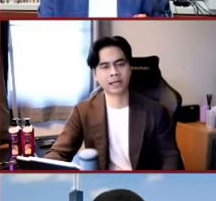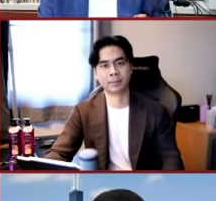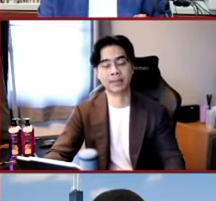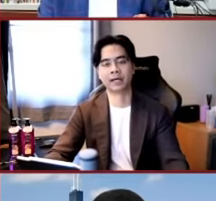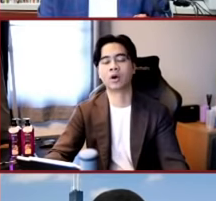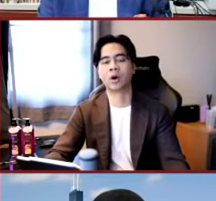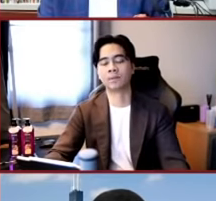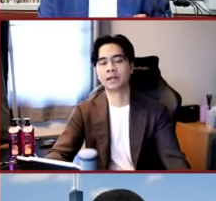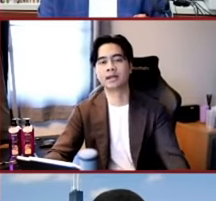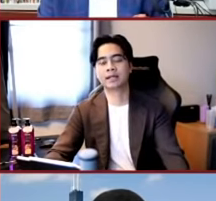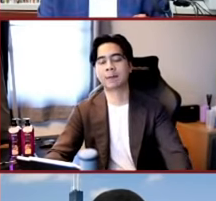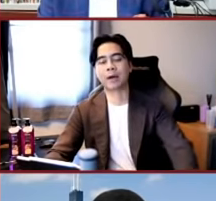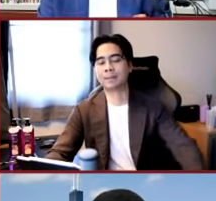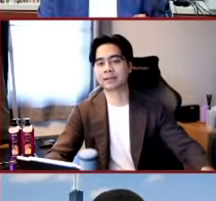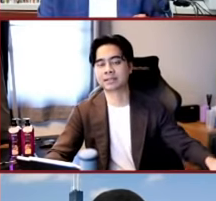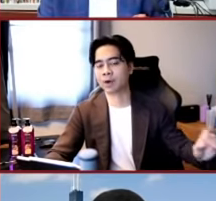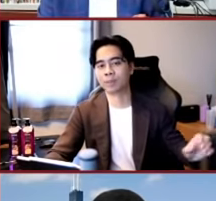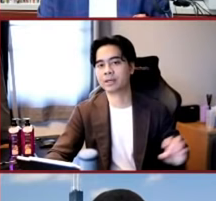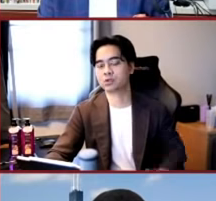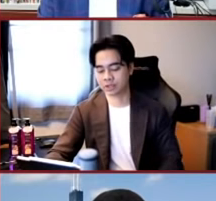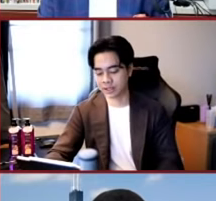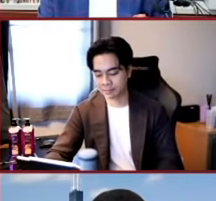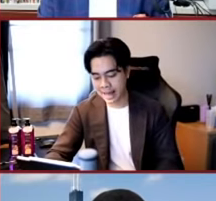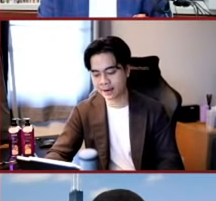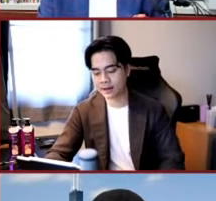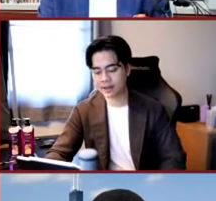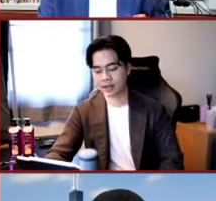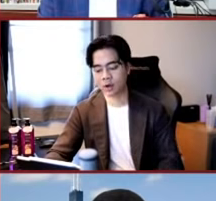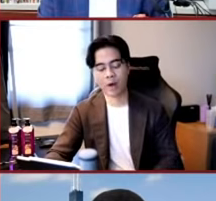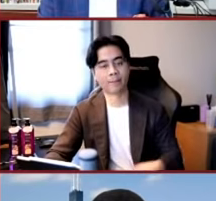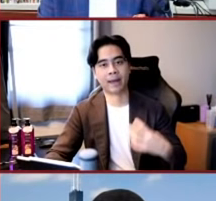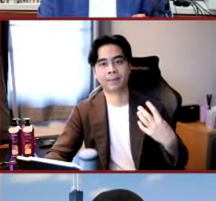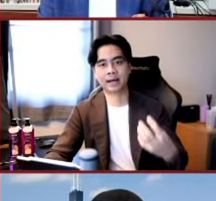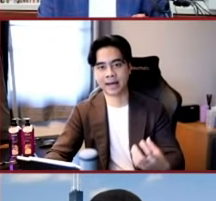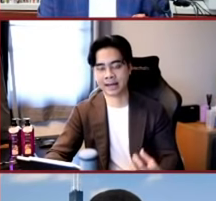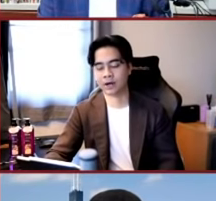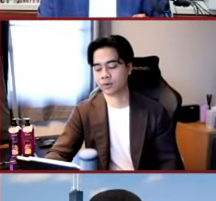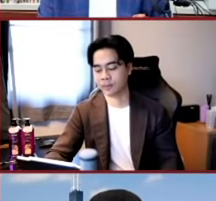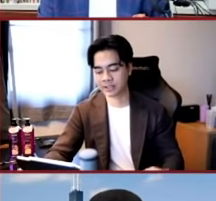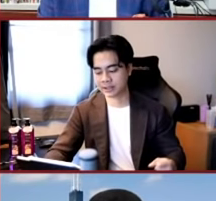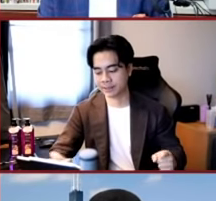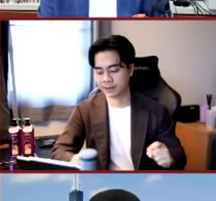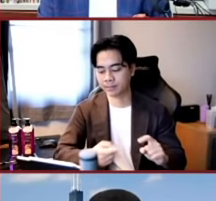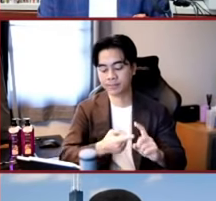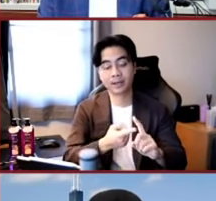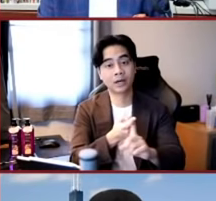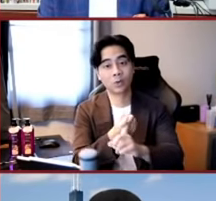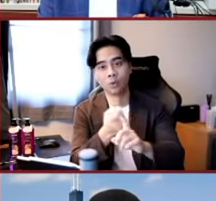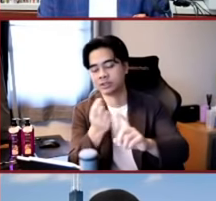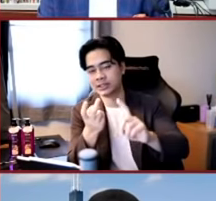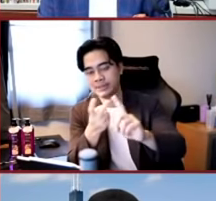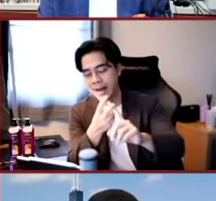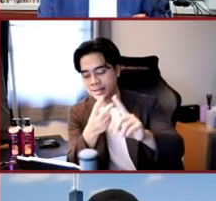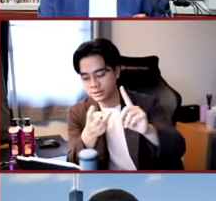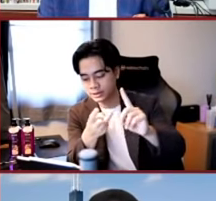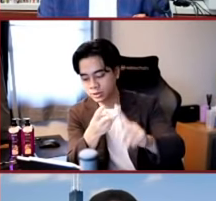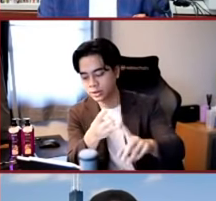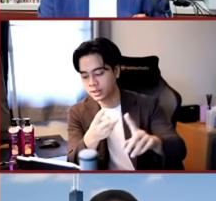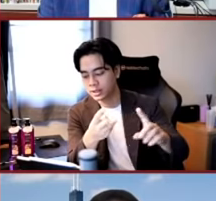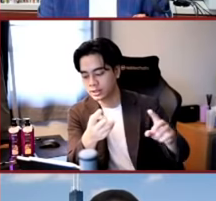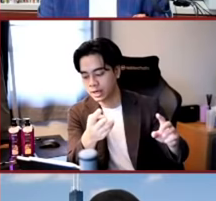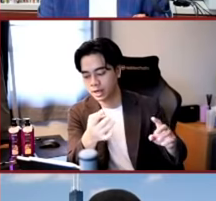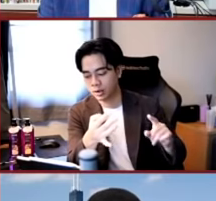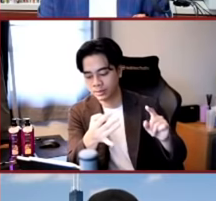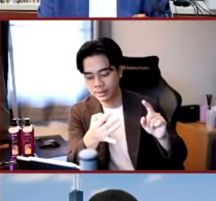ยพูดง่ายๆคือมีเงินออมเก็บไว้เป็นสำรองเผื่อฉุกเฉินบ้างแล้วก็วางแผนเพื่ออนาคตไม่ว่าจะเตรียมเงินเพื่อลูกซื้อบ้านซื้อร